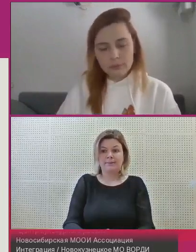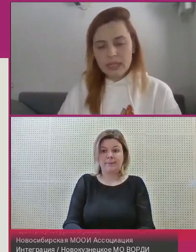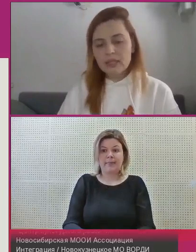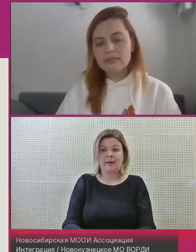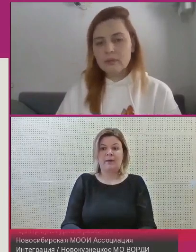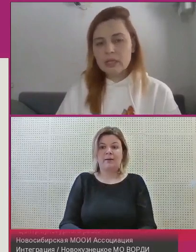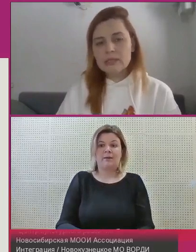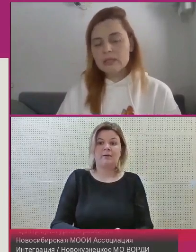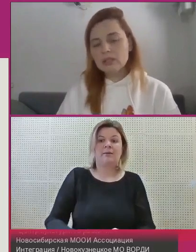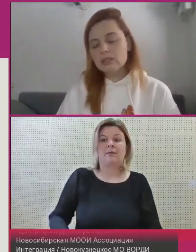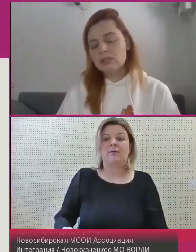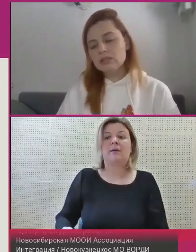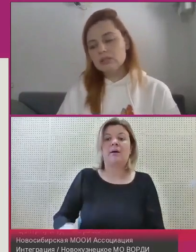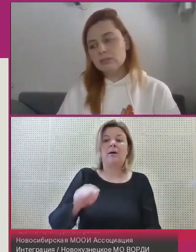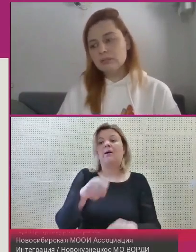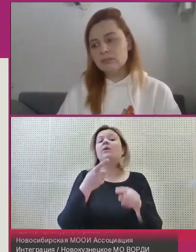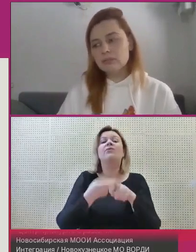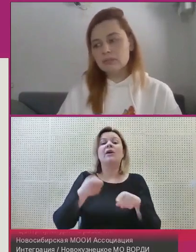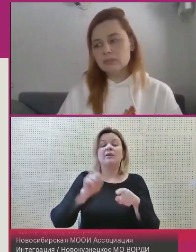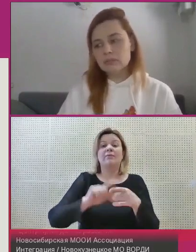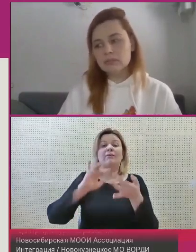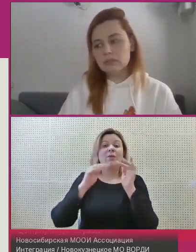вот в вебинаре информация,